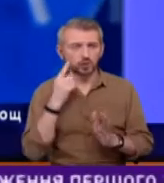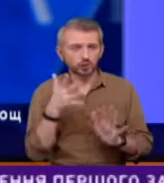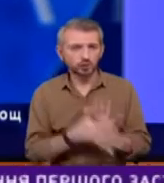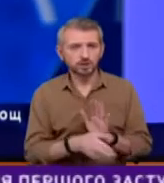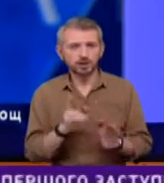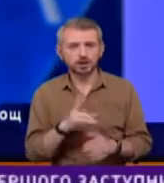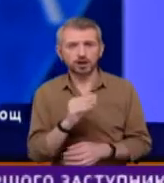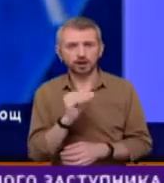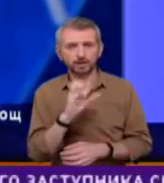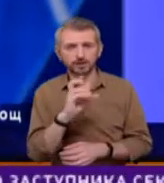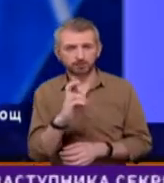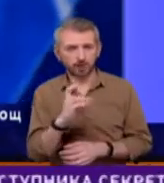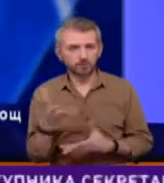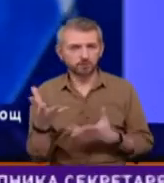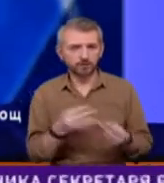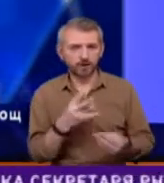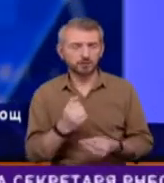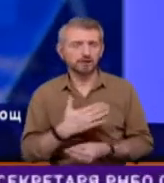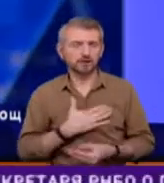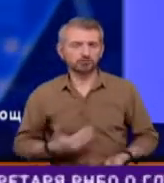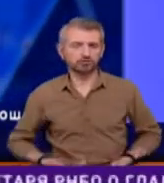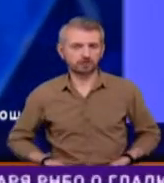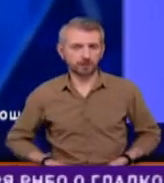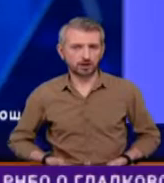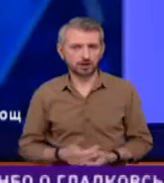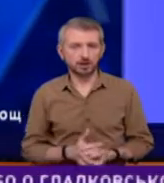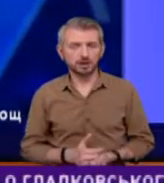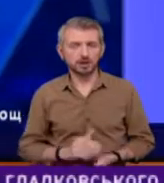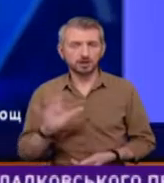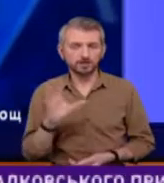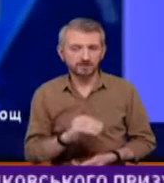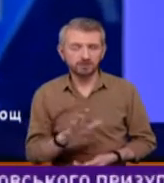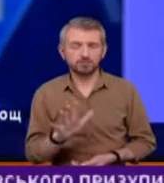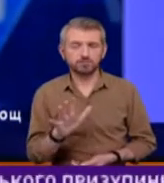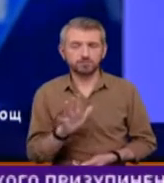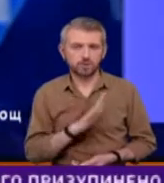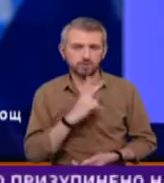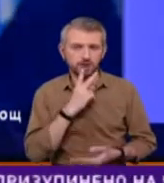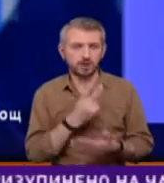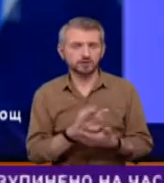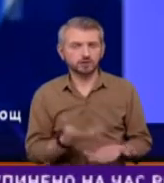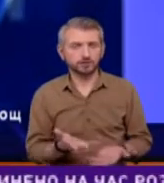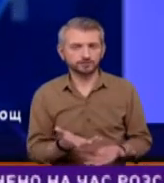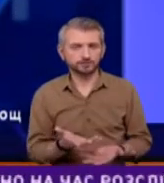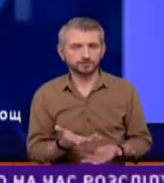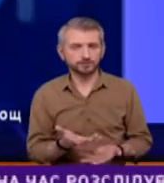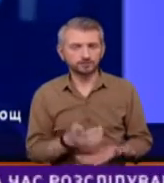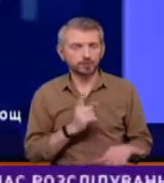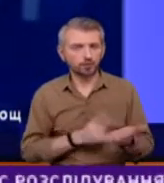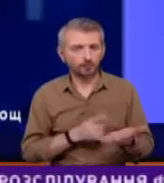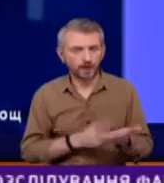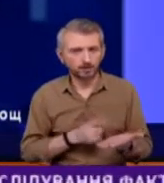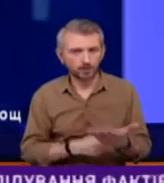як ФСБ впливає на наше життя. От всім було показано,